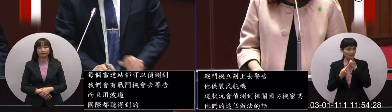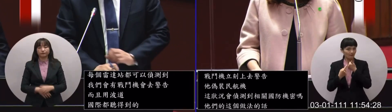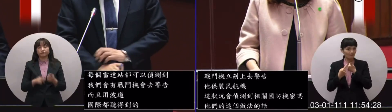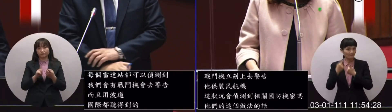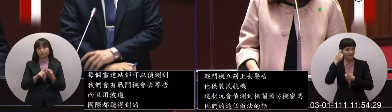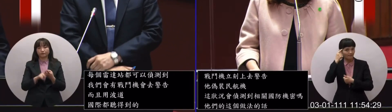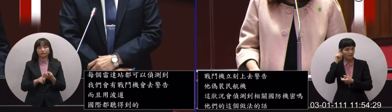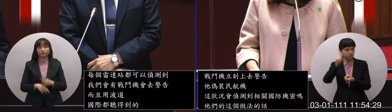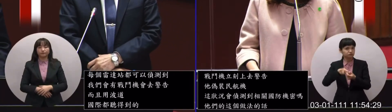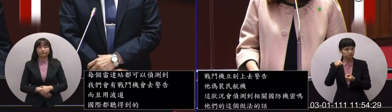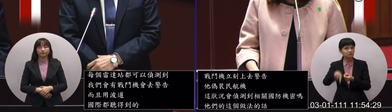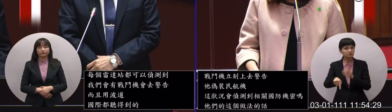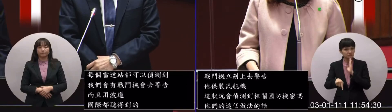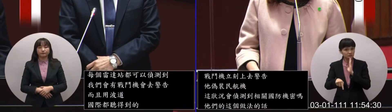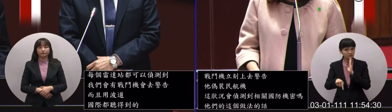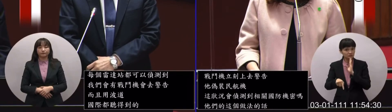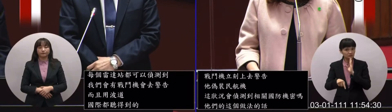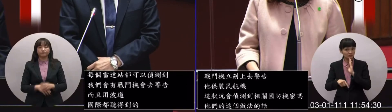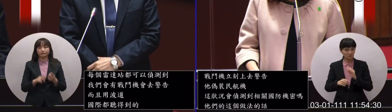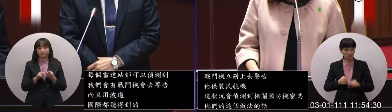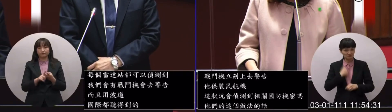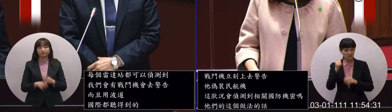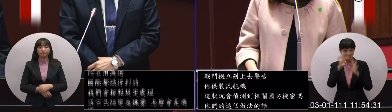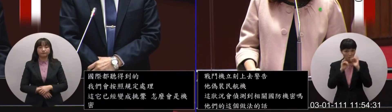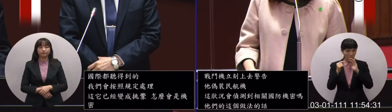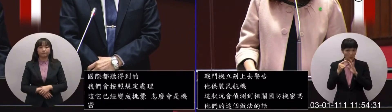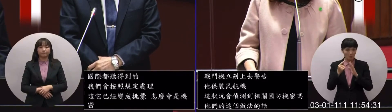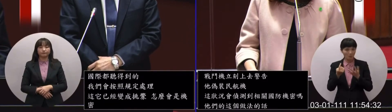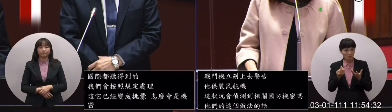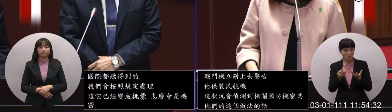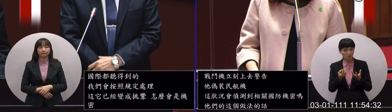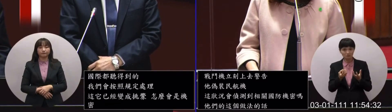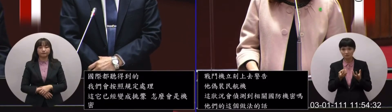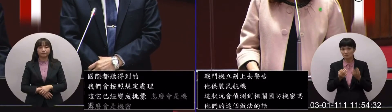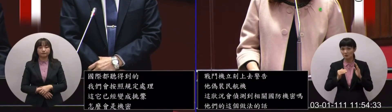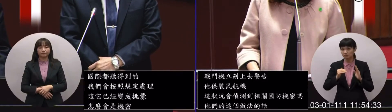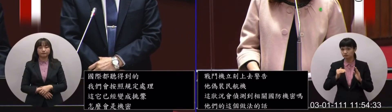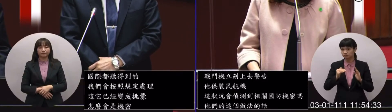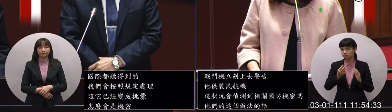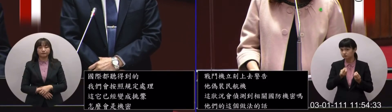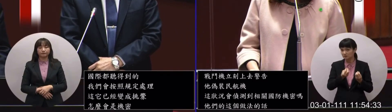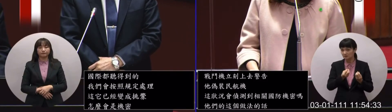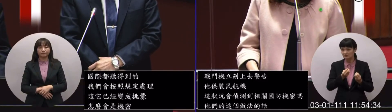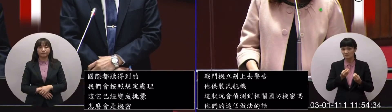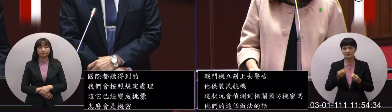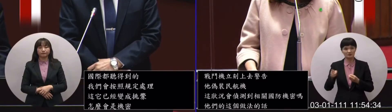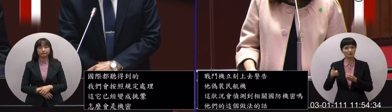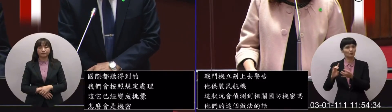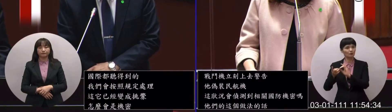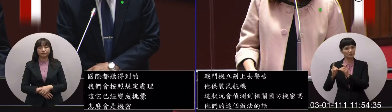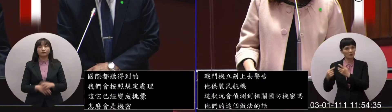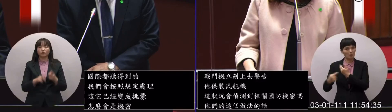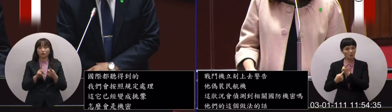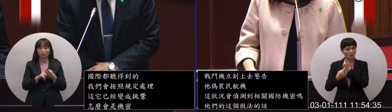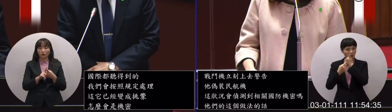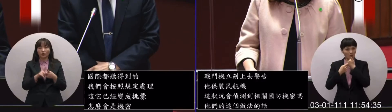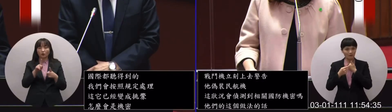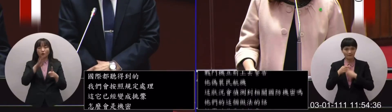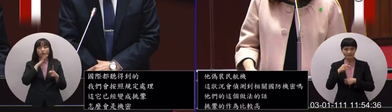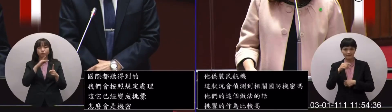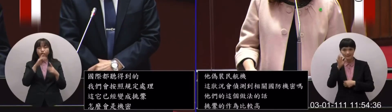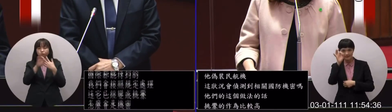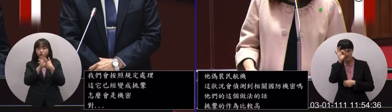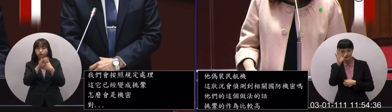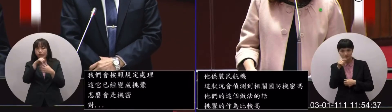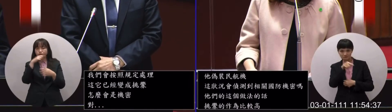说所谓侦测的部分，是不是？ 是。 但是它也是在测验我们对于这件事情的敏感度嘛，是吧？ 没有错，它一直在测试